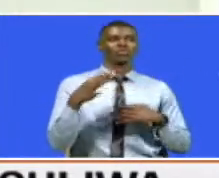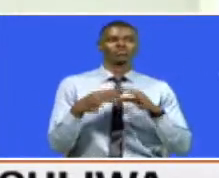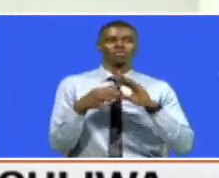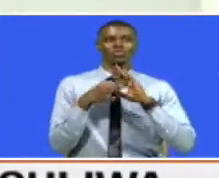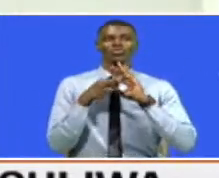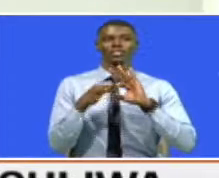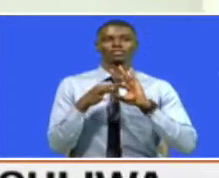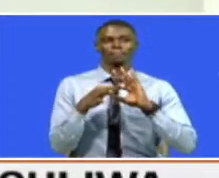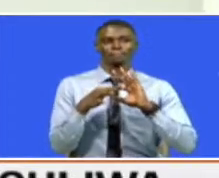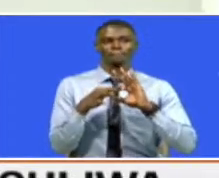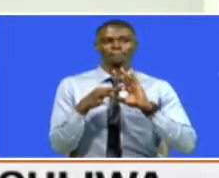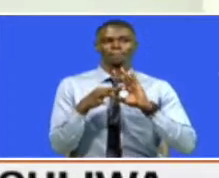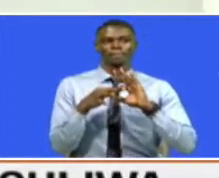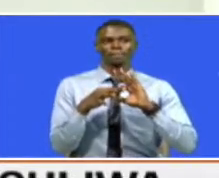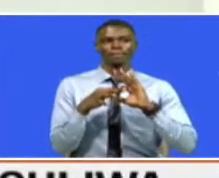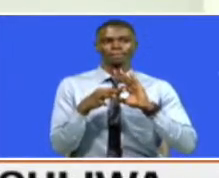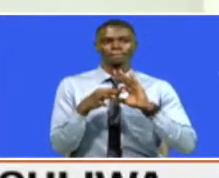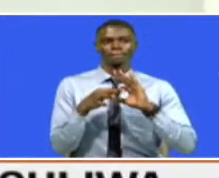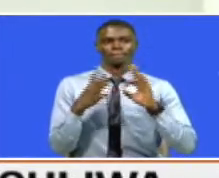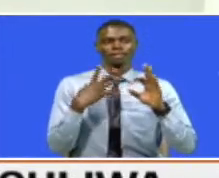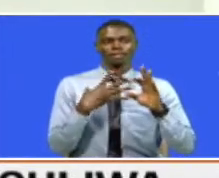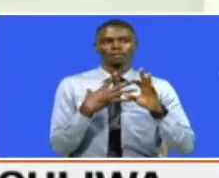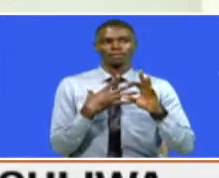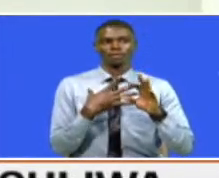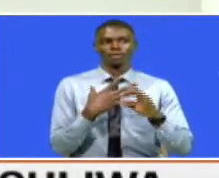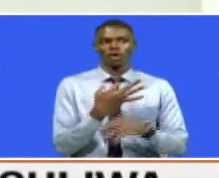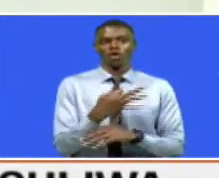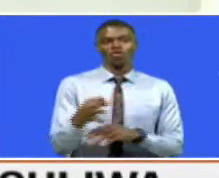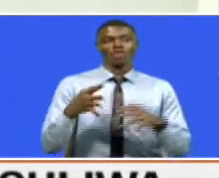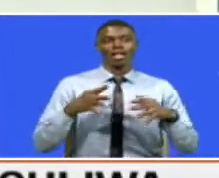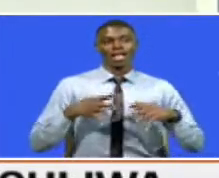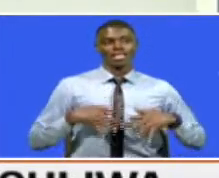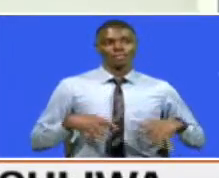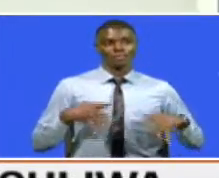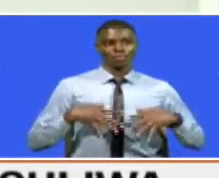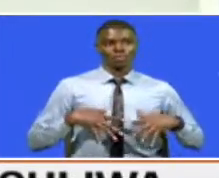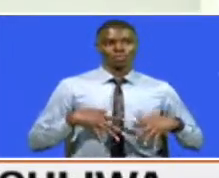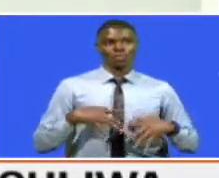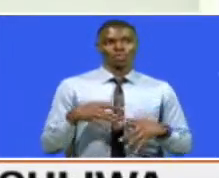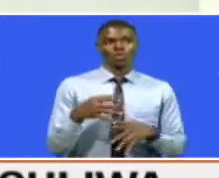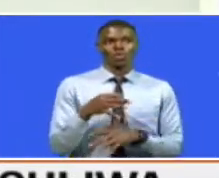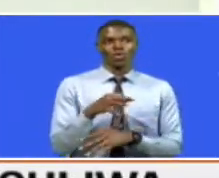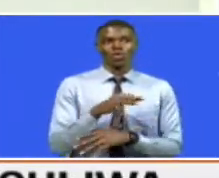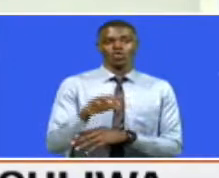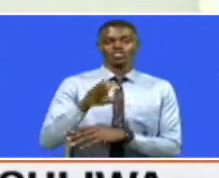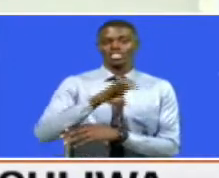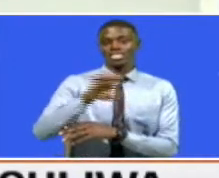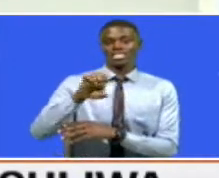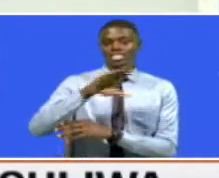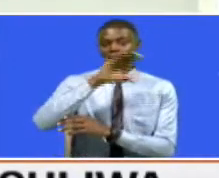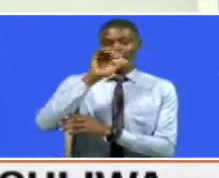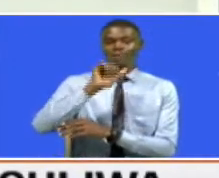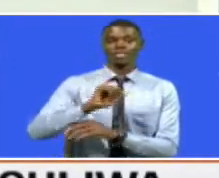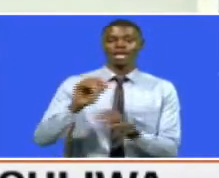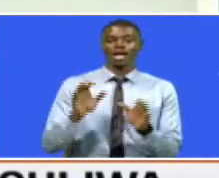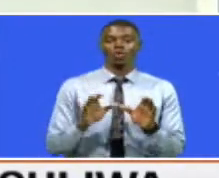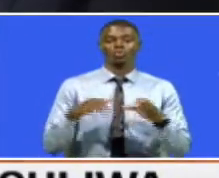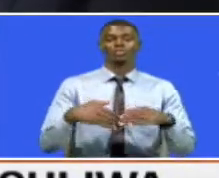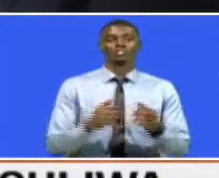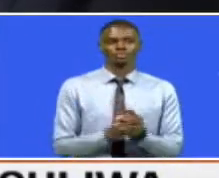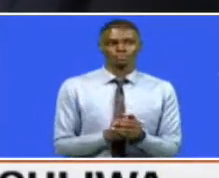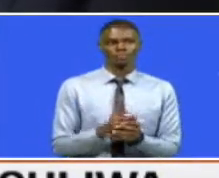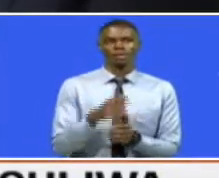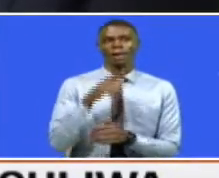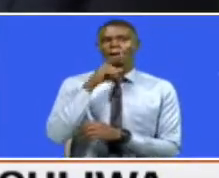brotherhood and sisterhood of the people of East African community.